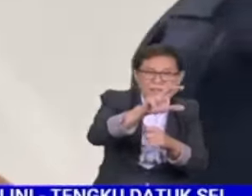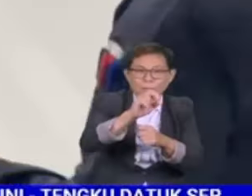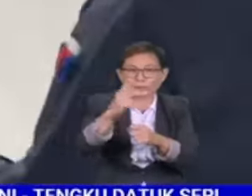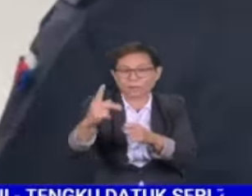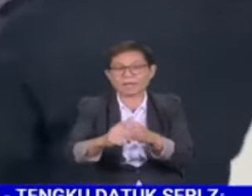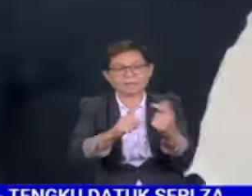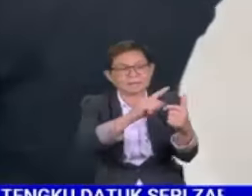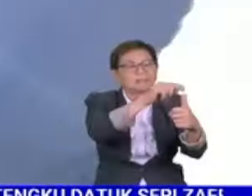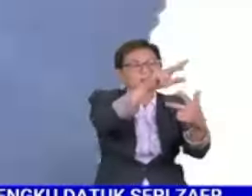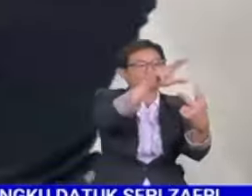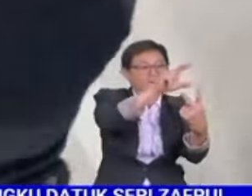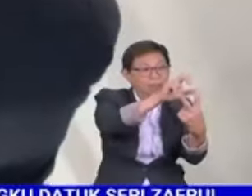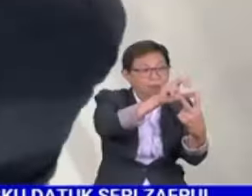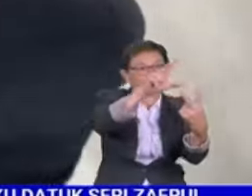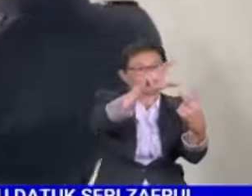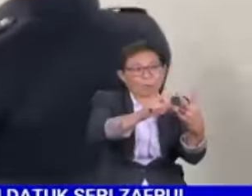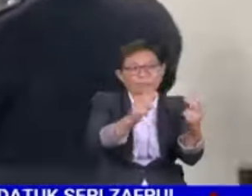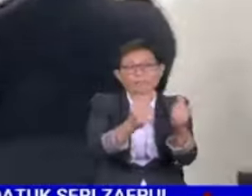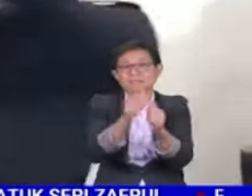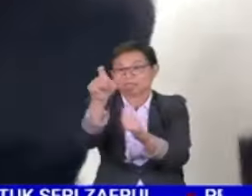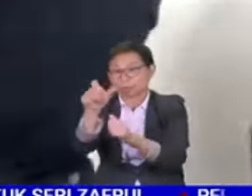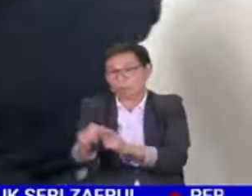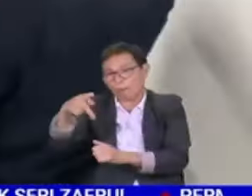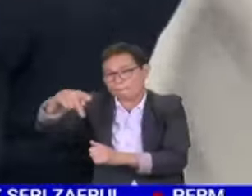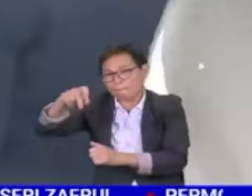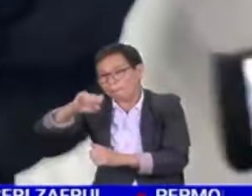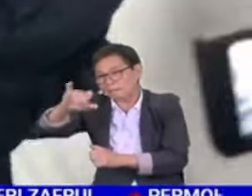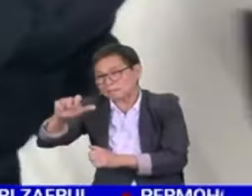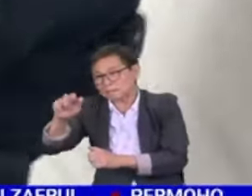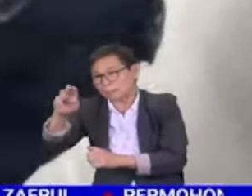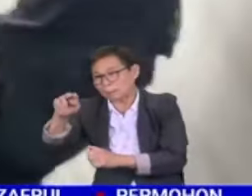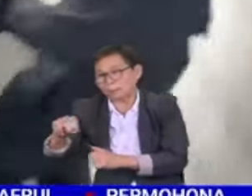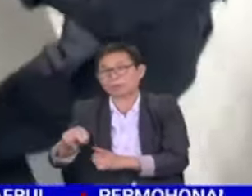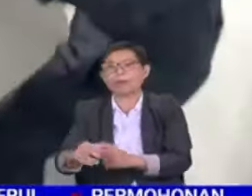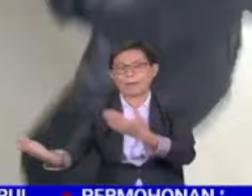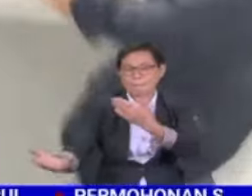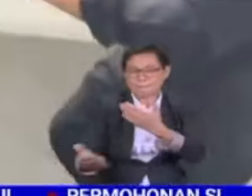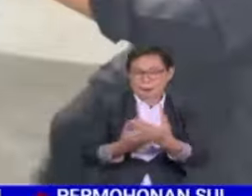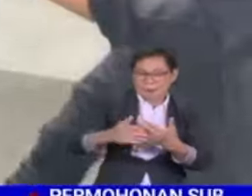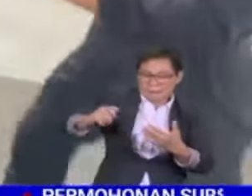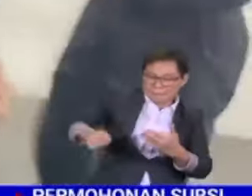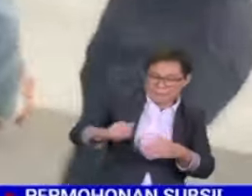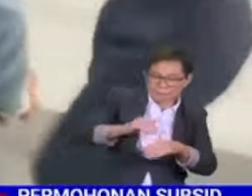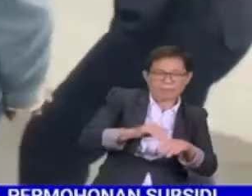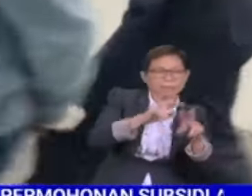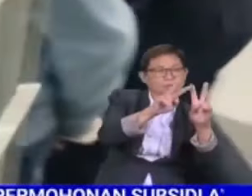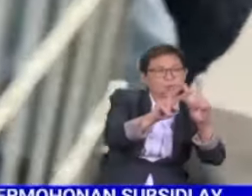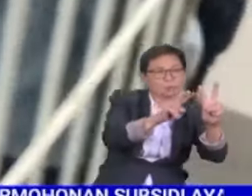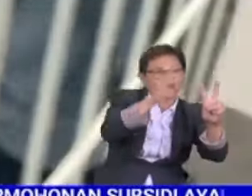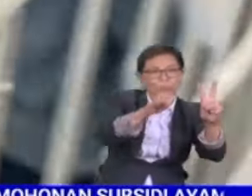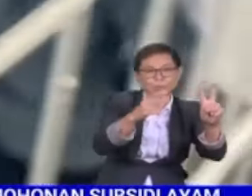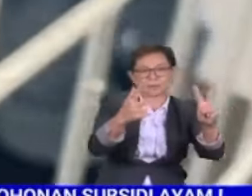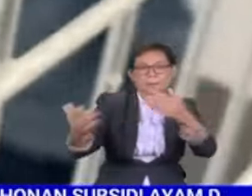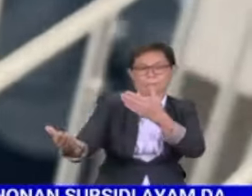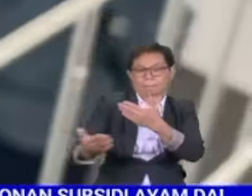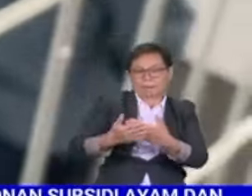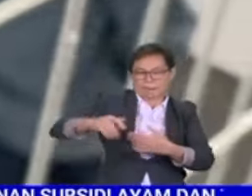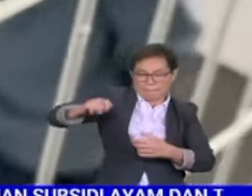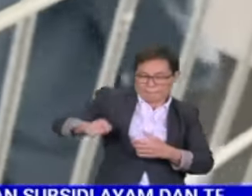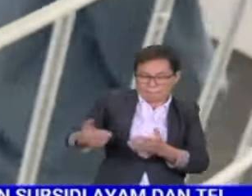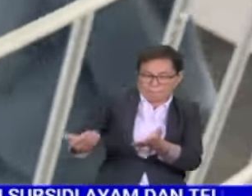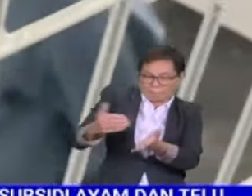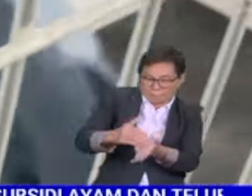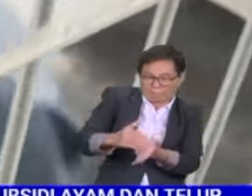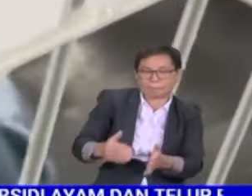setiap pertuduhan dengan seorang penjamin. Kes disiasat, kes disebut semula 22 Mac.